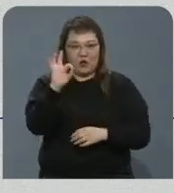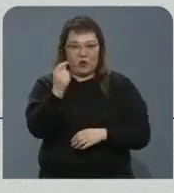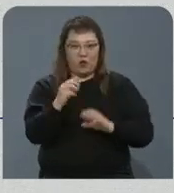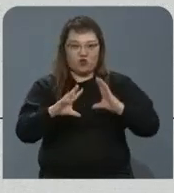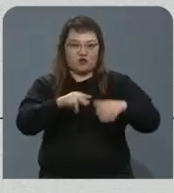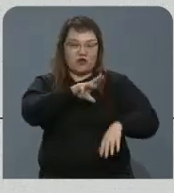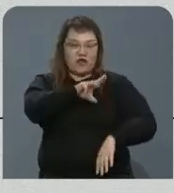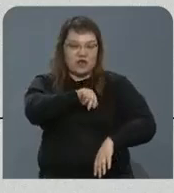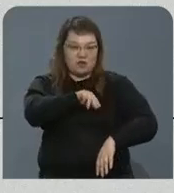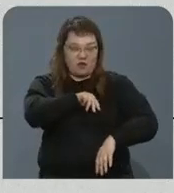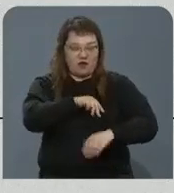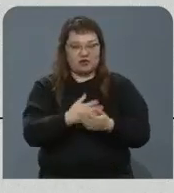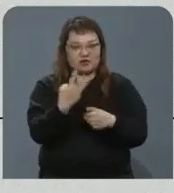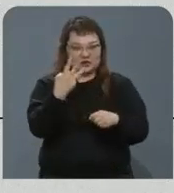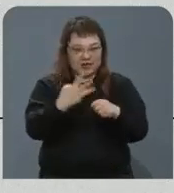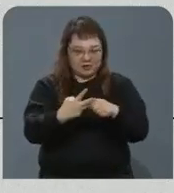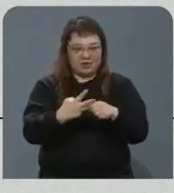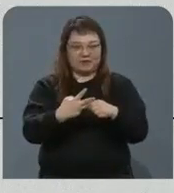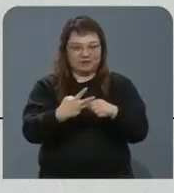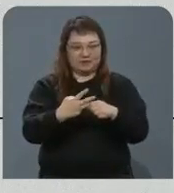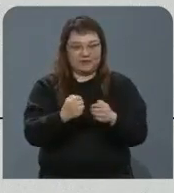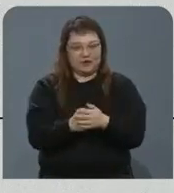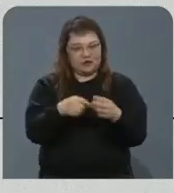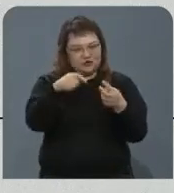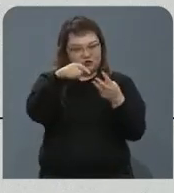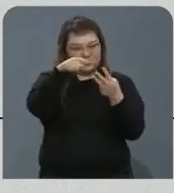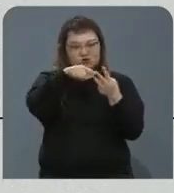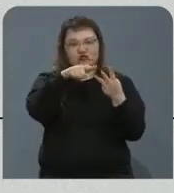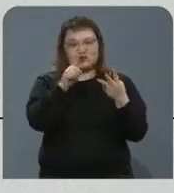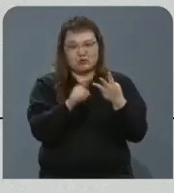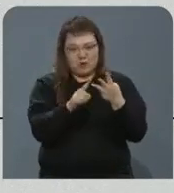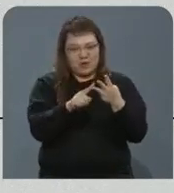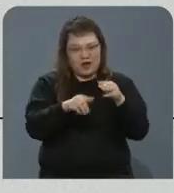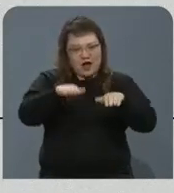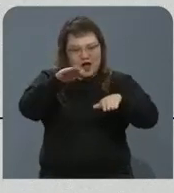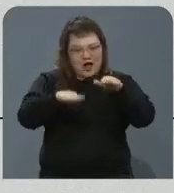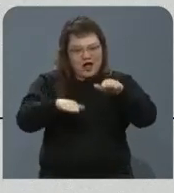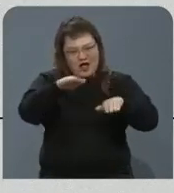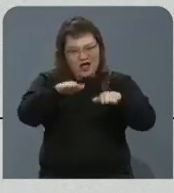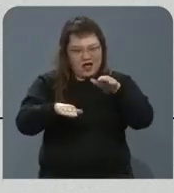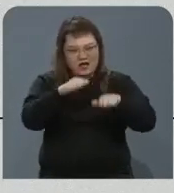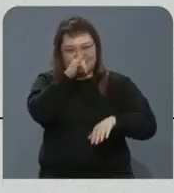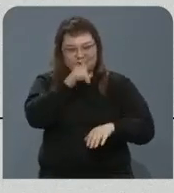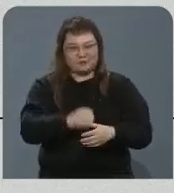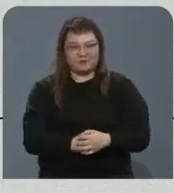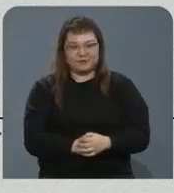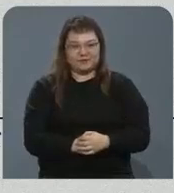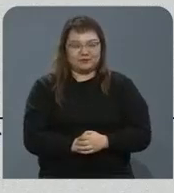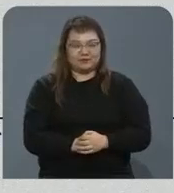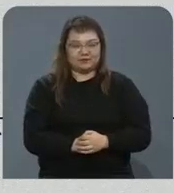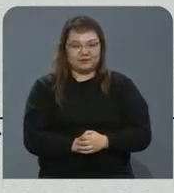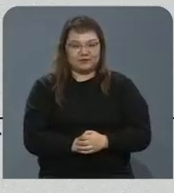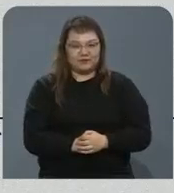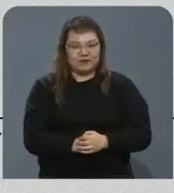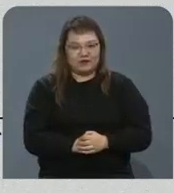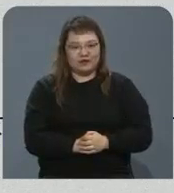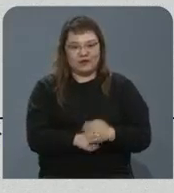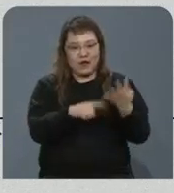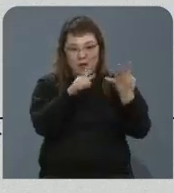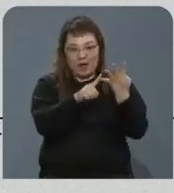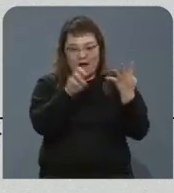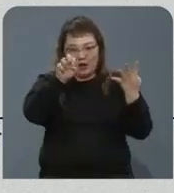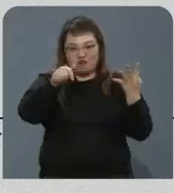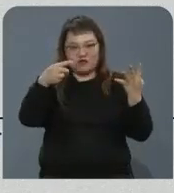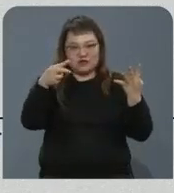오영훈 국회의원 7.3%로 두 후보가 오차범위 안에서 2, 3위를 다퉜습니다. 그 뒤를